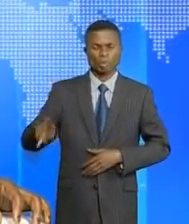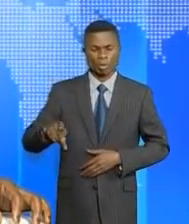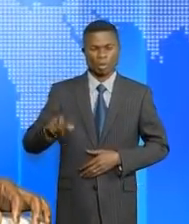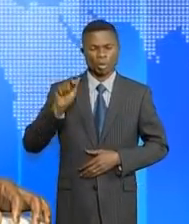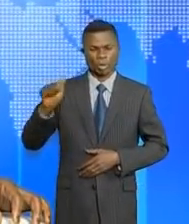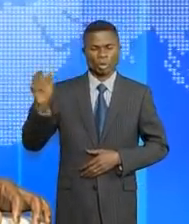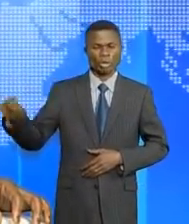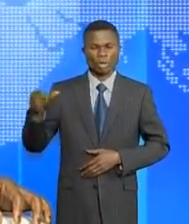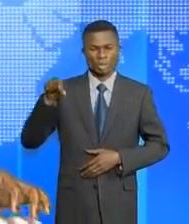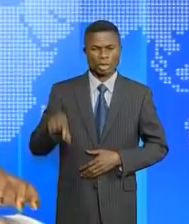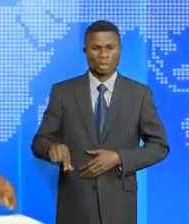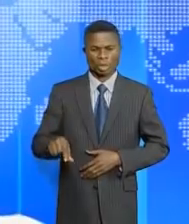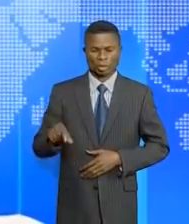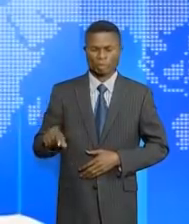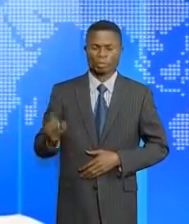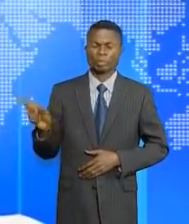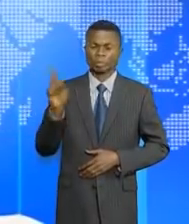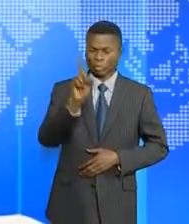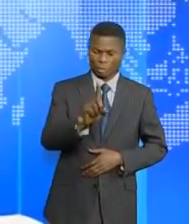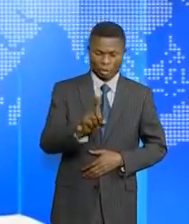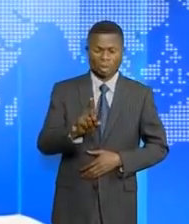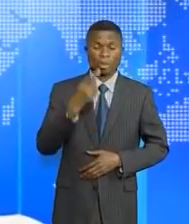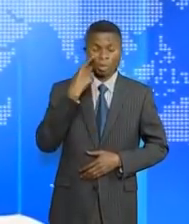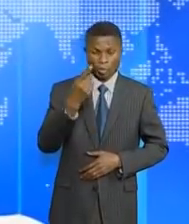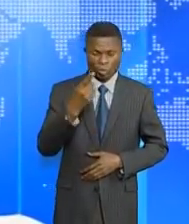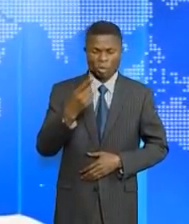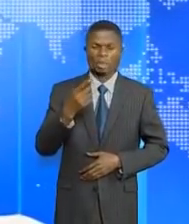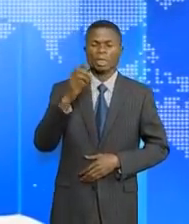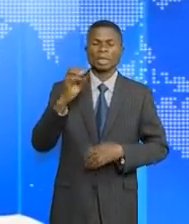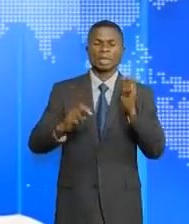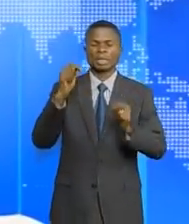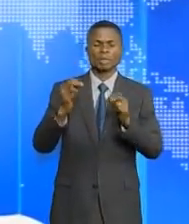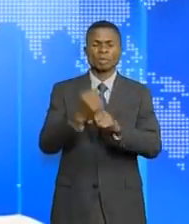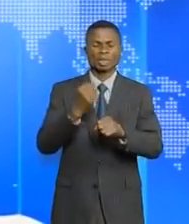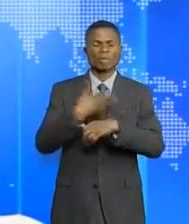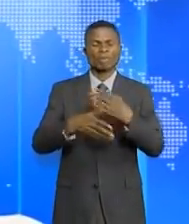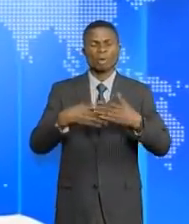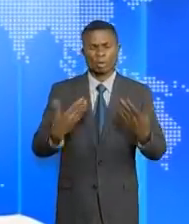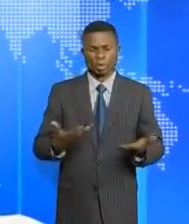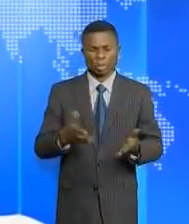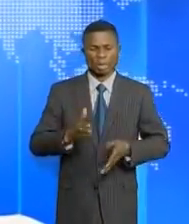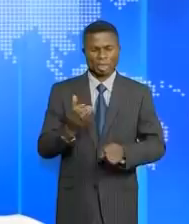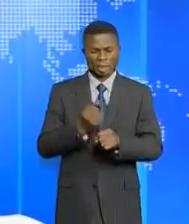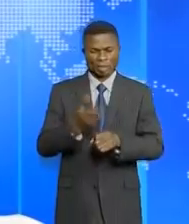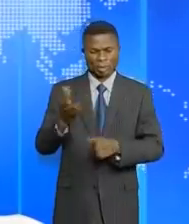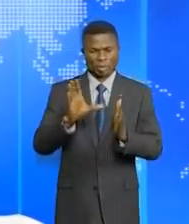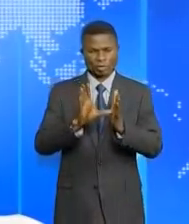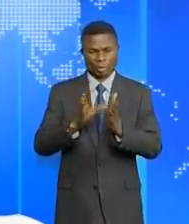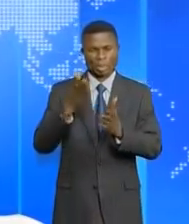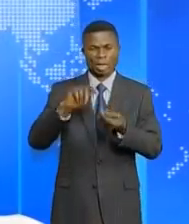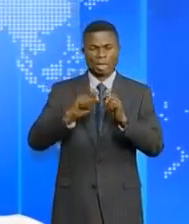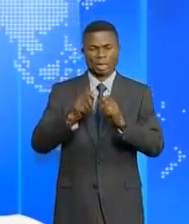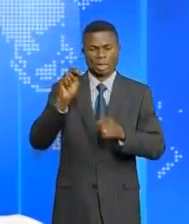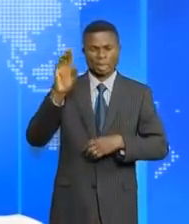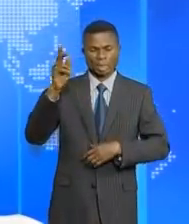Kiabioula Katoué, s'y est rendu pour évaluer les niveaux d'exécution du dit travaux. Un reportage de la